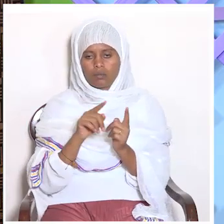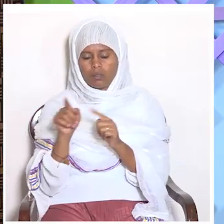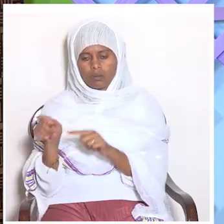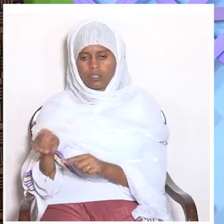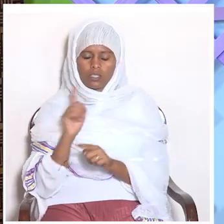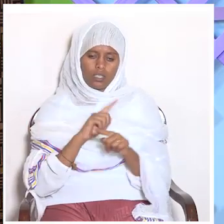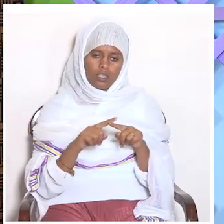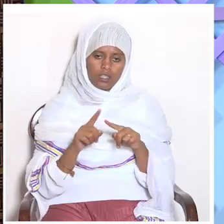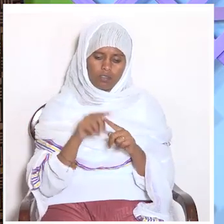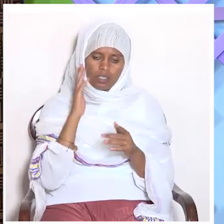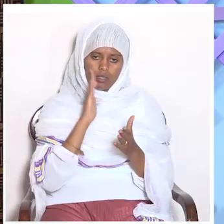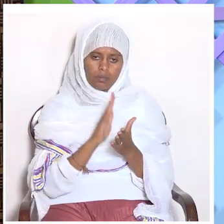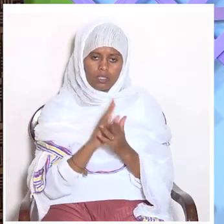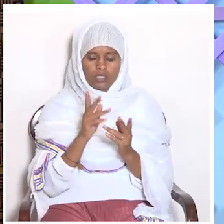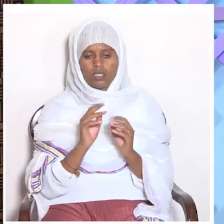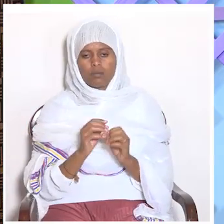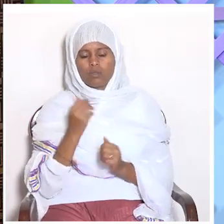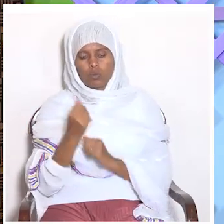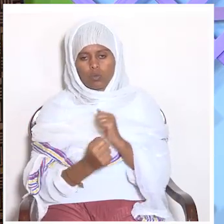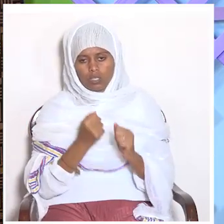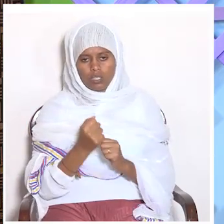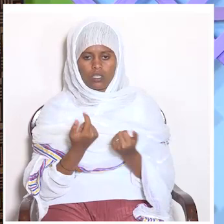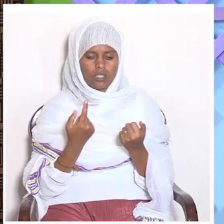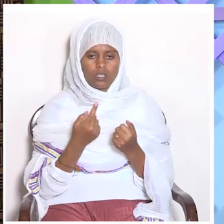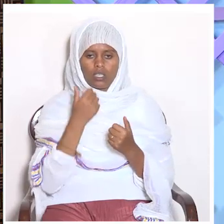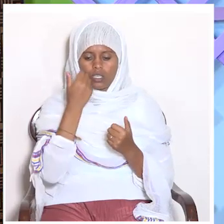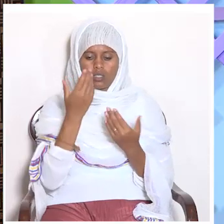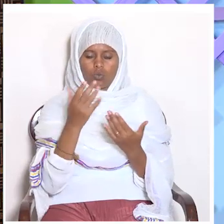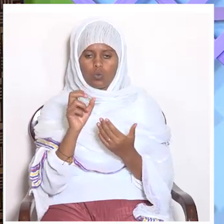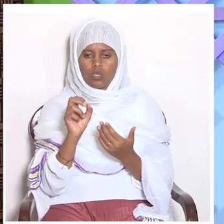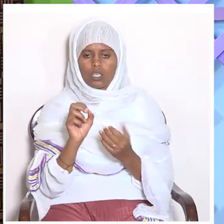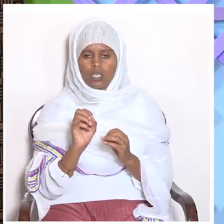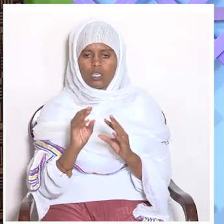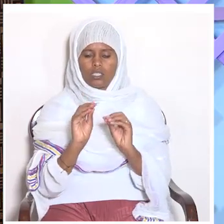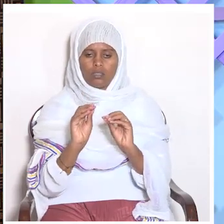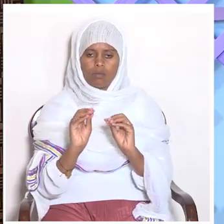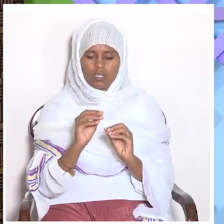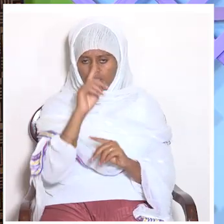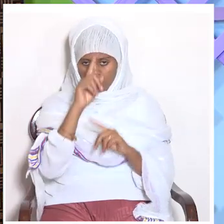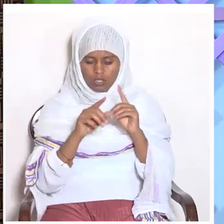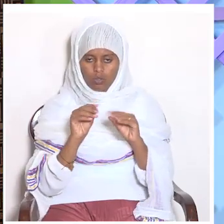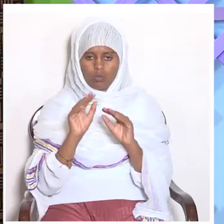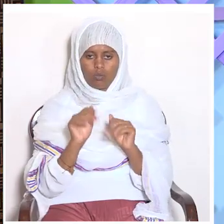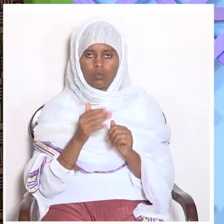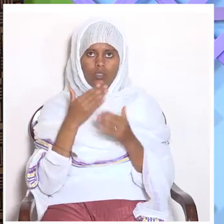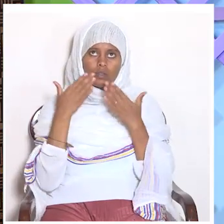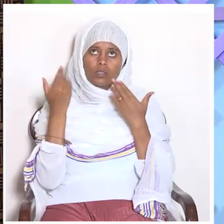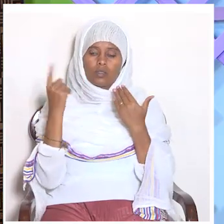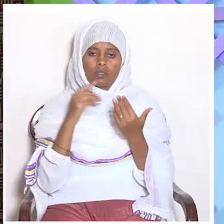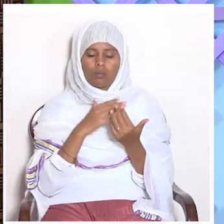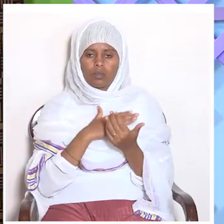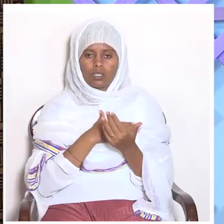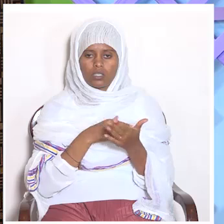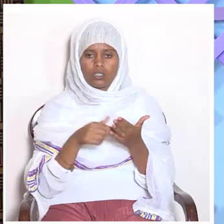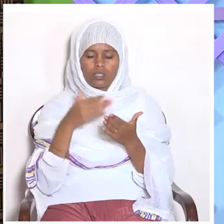ንምሕረት ከም እትመፅእ ቀልጢፋ ንምሕረት ከም እትፋጠን እዚ ናይ ዕለት ወንጀል ዝምህረናን ዝምዕደናን እሞ